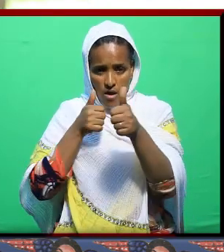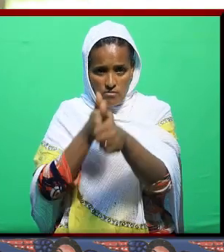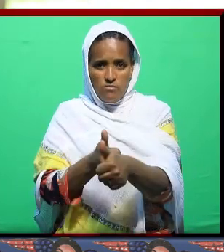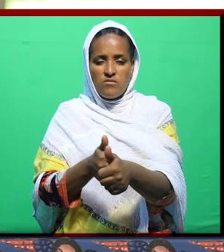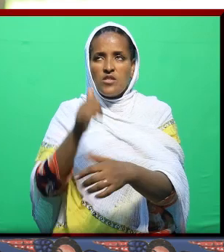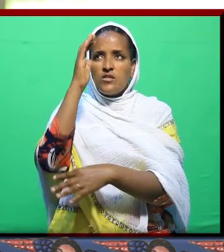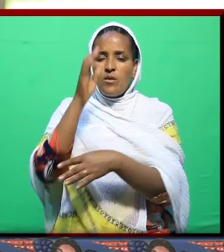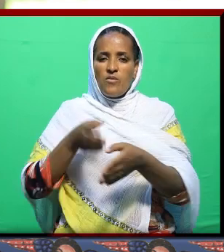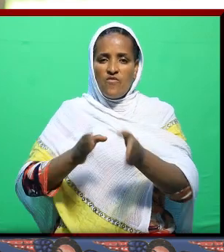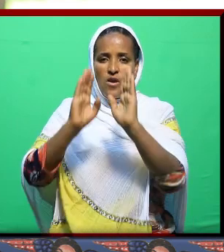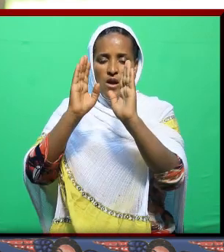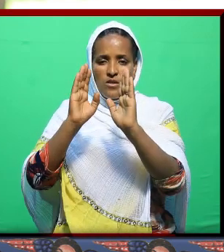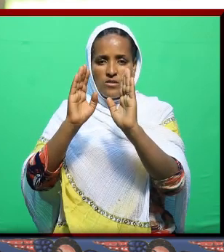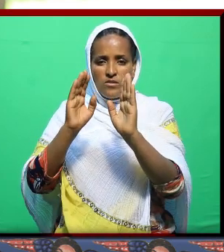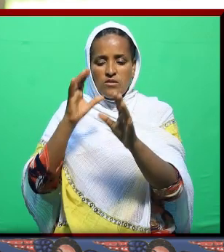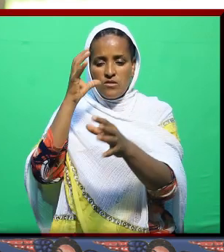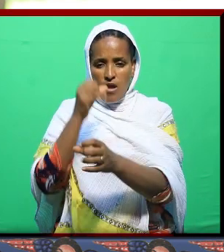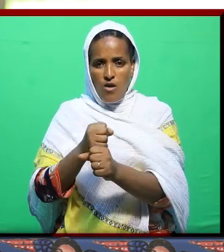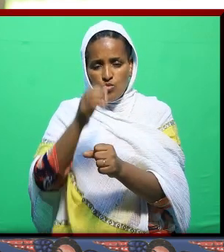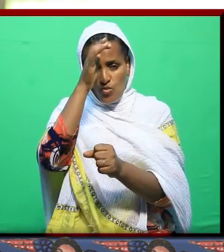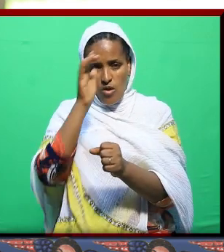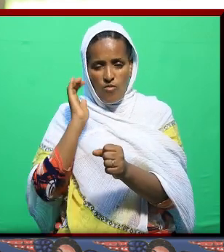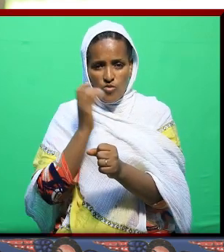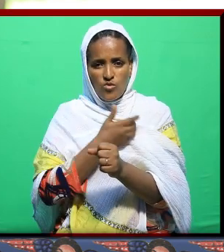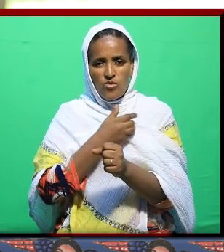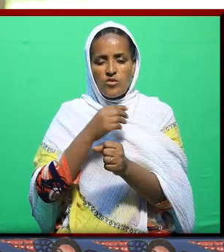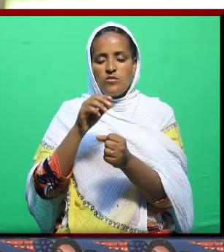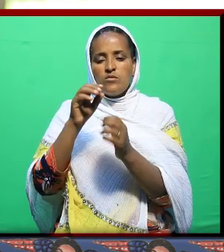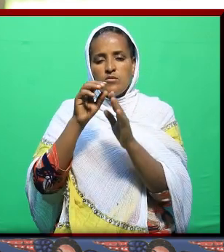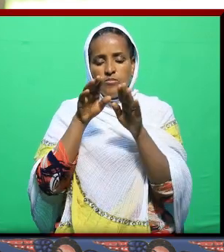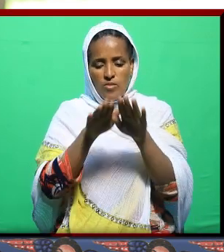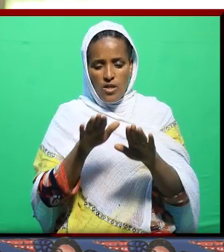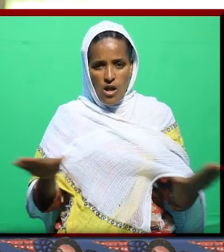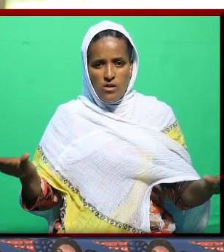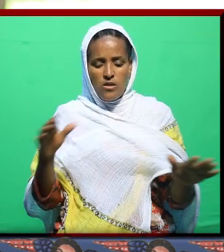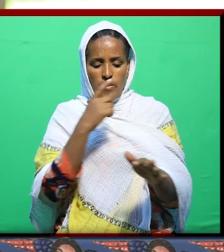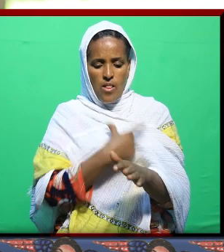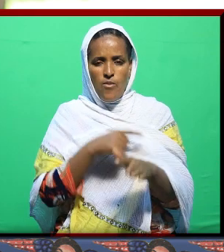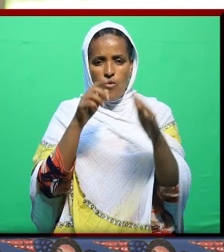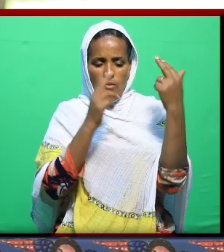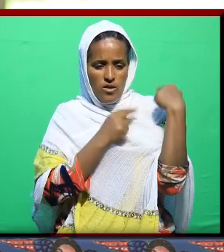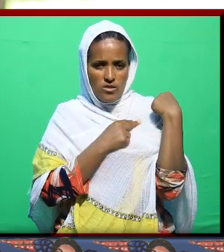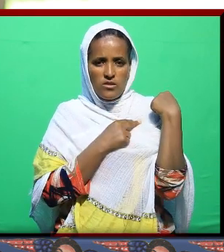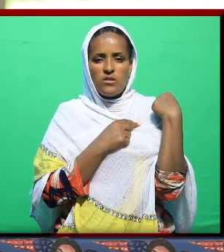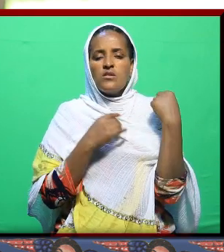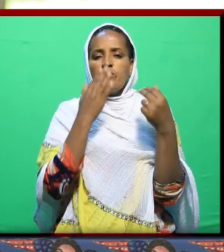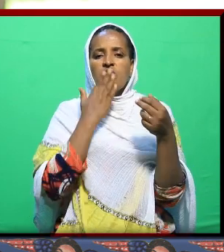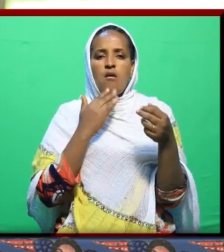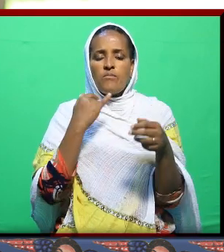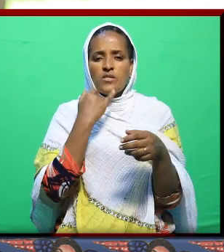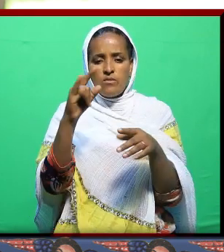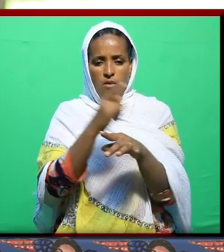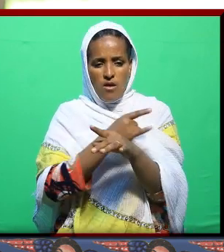ፈቃድ ከተከተል ወይም ደግሞ የእግዚአብሔርን ፈቃድ ያዙ አባቶቻችን በጽማዊ ማዕረግነት በልባዊ ማዕረግነት